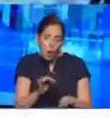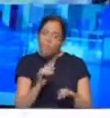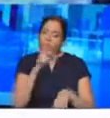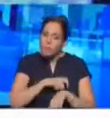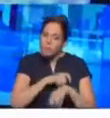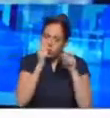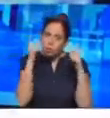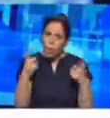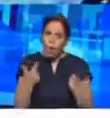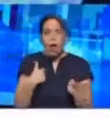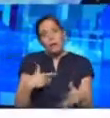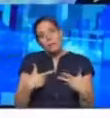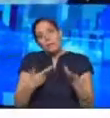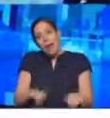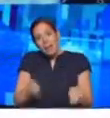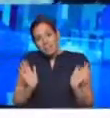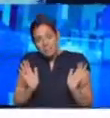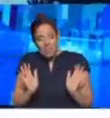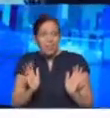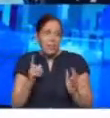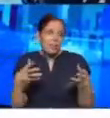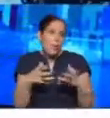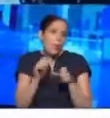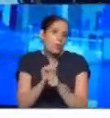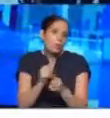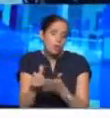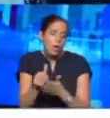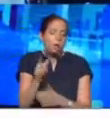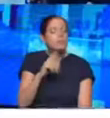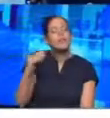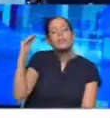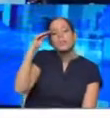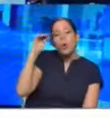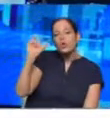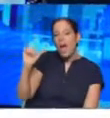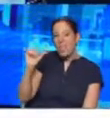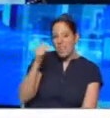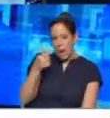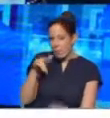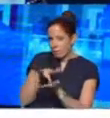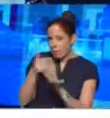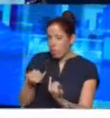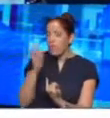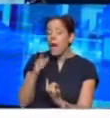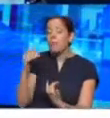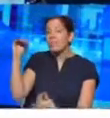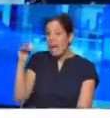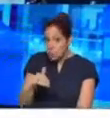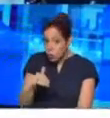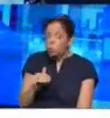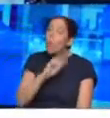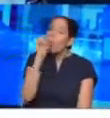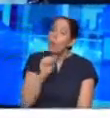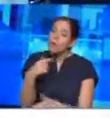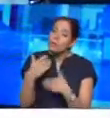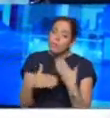אני שמחה על זה. נזכור, כל הקואליציה ממשיכה. רק אבל... נזכור שאבי גבאי נמצא שם היום, וגם אם הייתה התרסקות, יכול מאוד להיות שמדובר בתהליך.